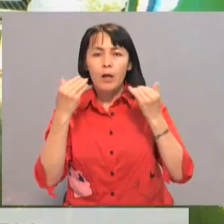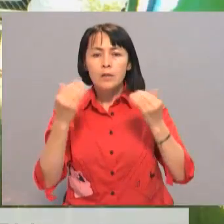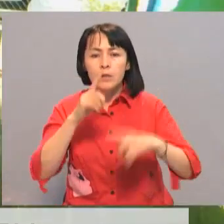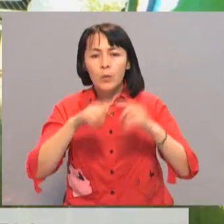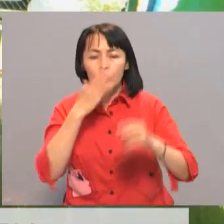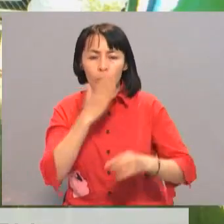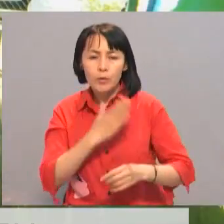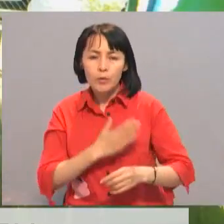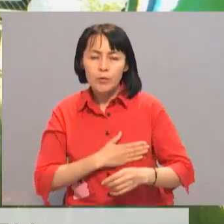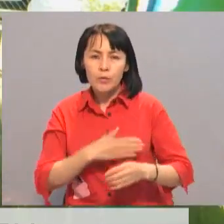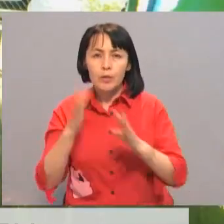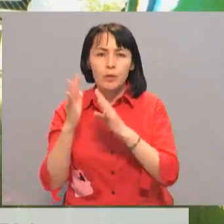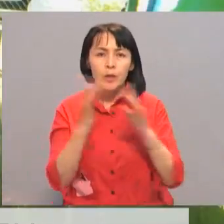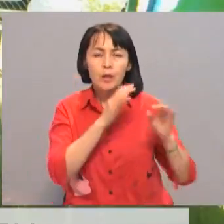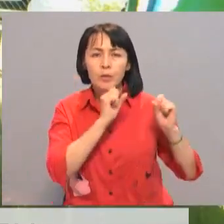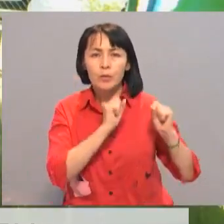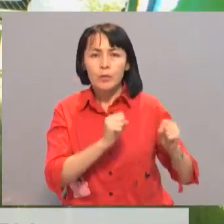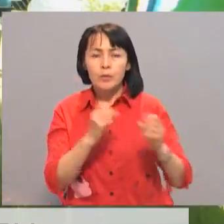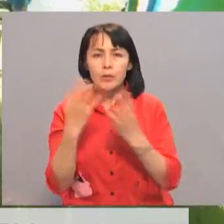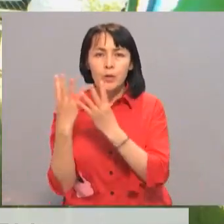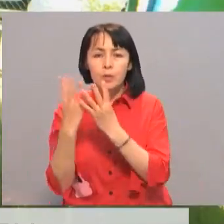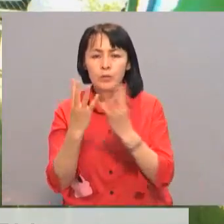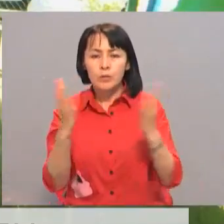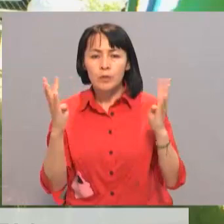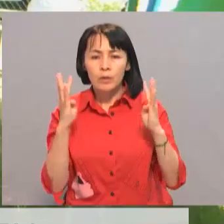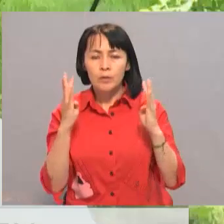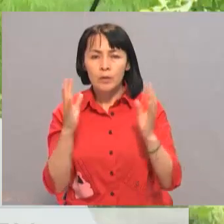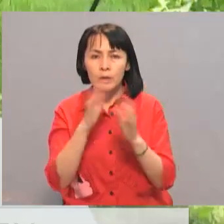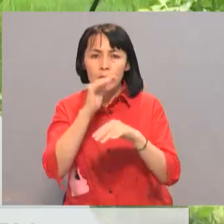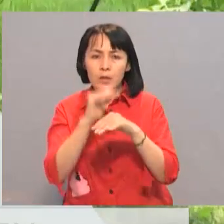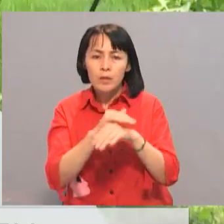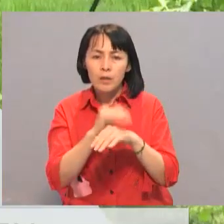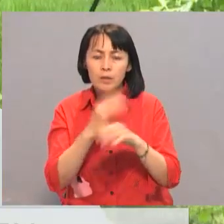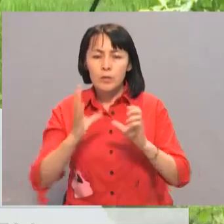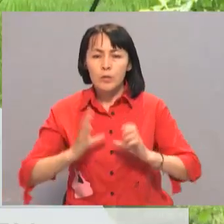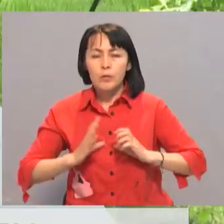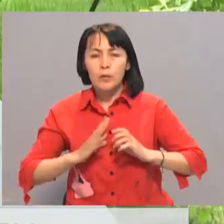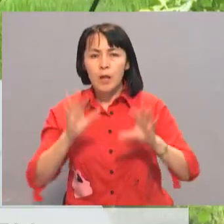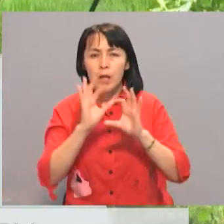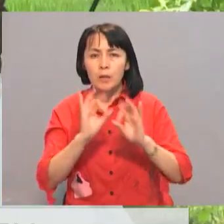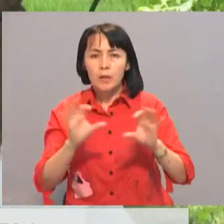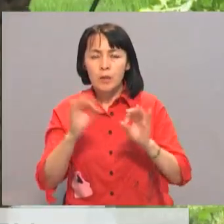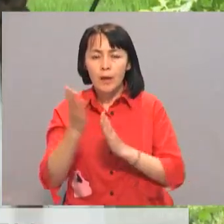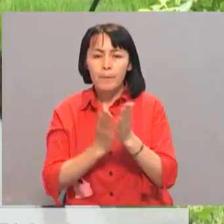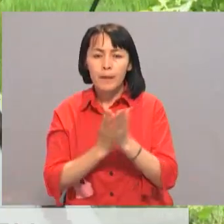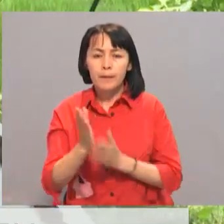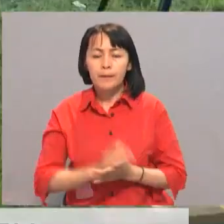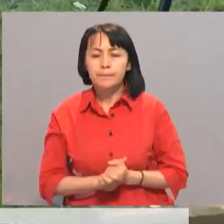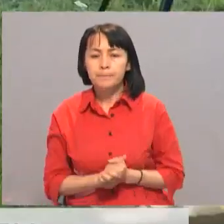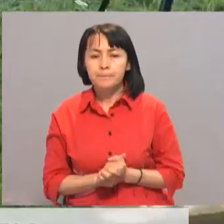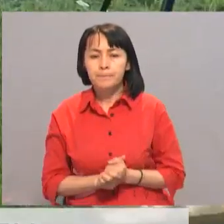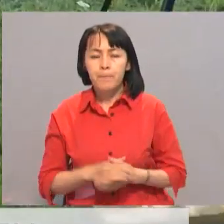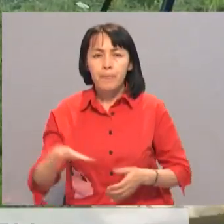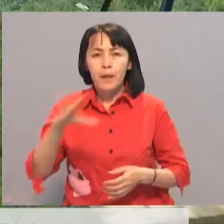отан сүйгіштікке, табиғатты қорғауға, қоршаған ортаға деген жанашырлық құндылықтарды арттыруға бағытталған.